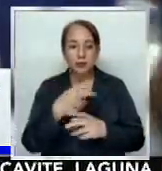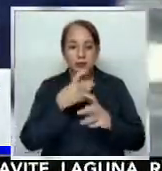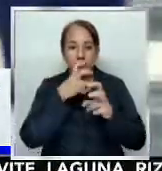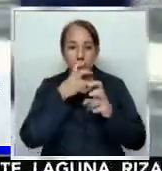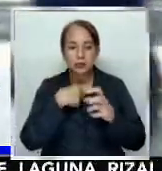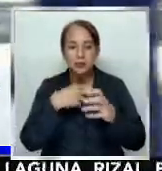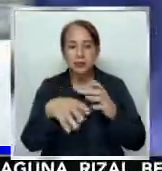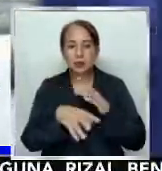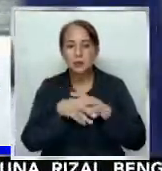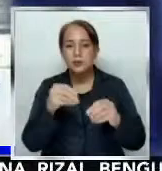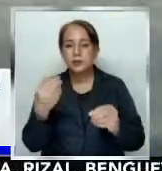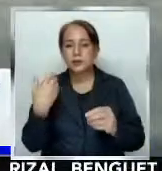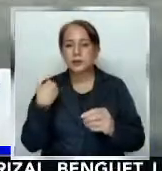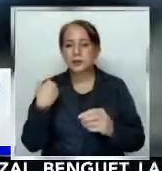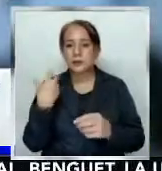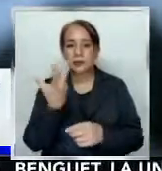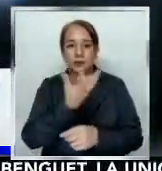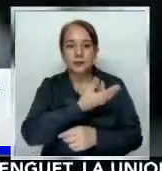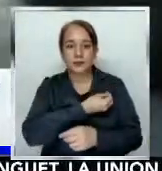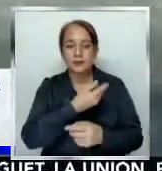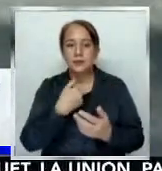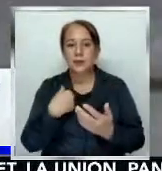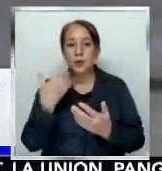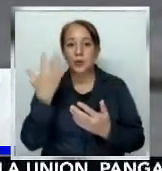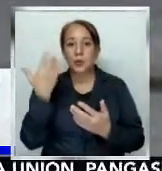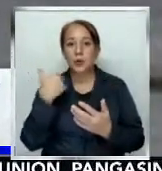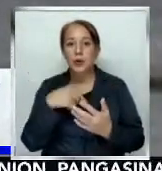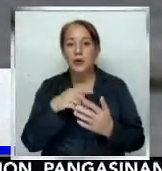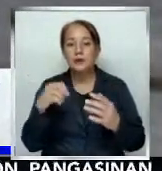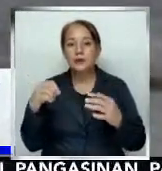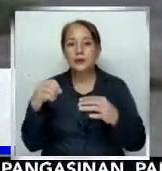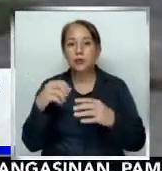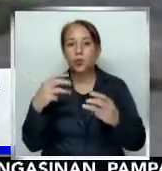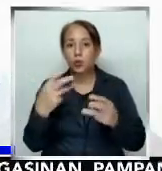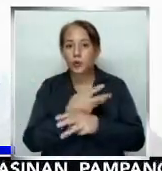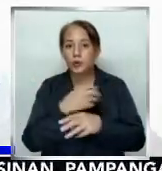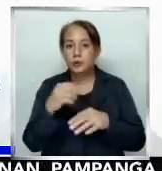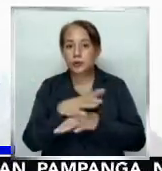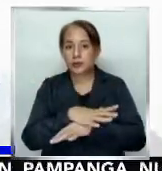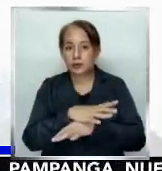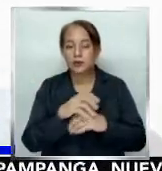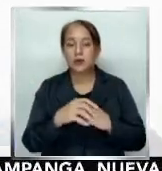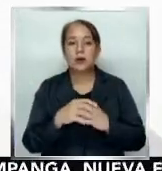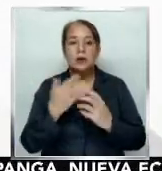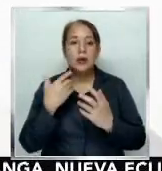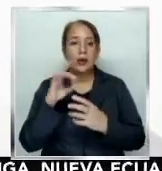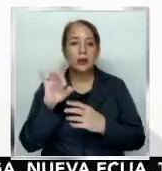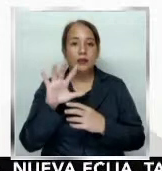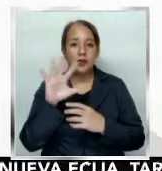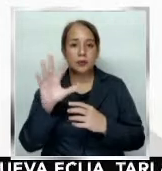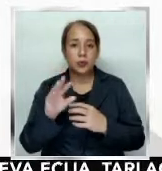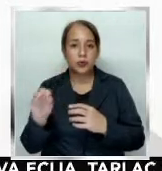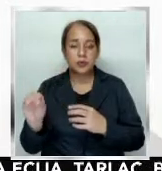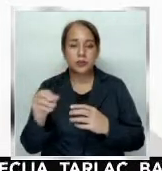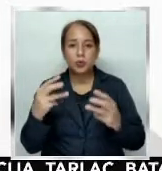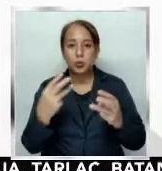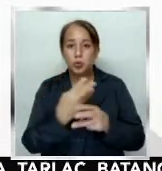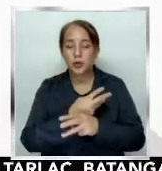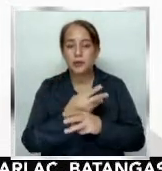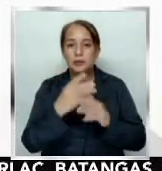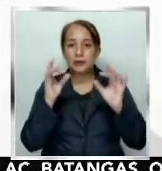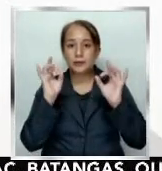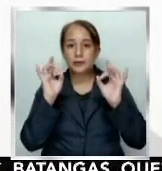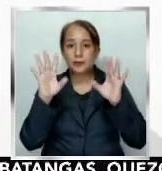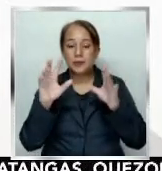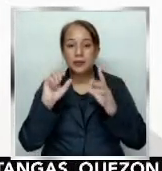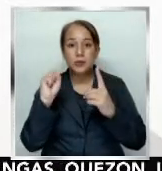mga hindi bakunado dahil silang matinding tinatamaan kung mahawaan. 85% sa mga severe at critical cases ngayon